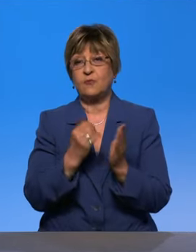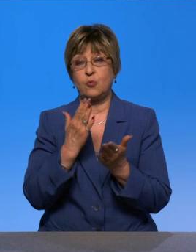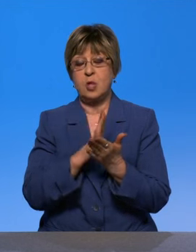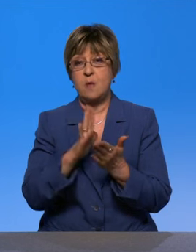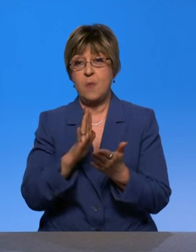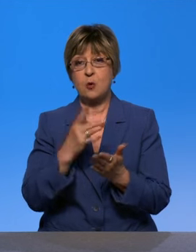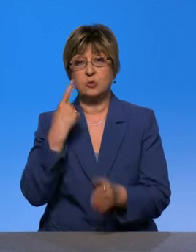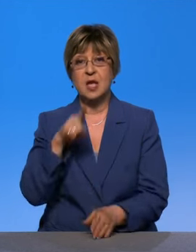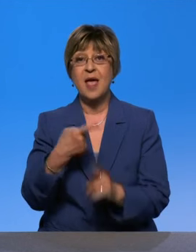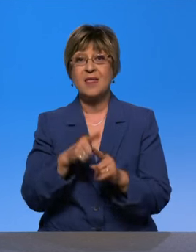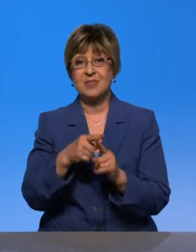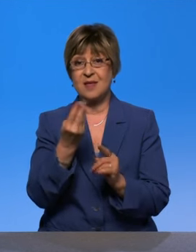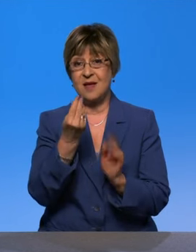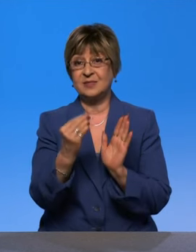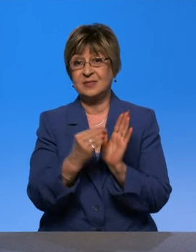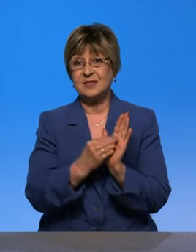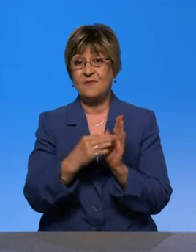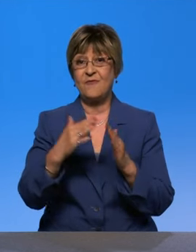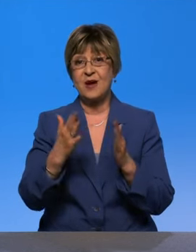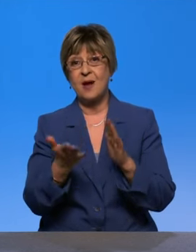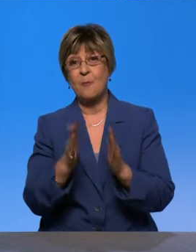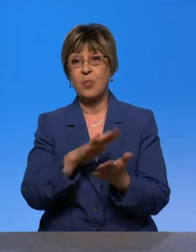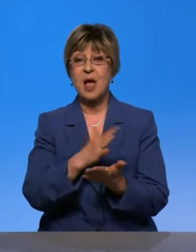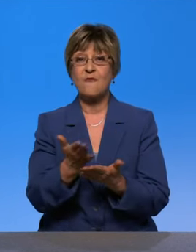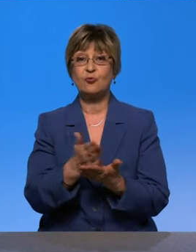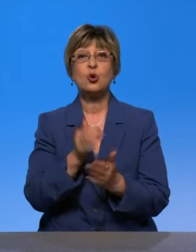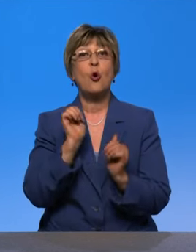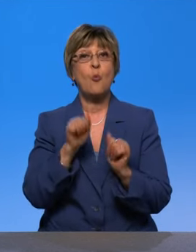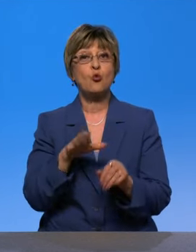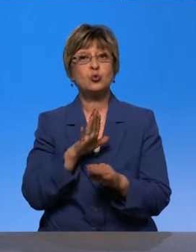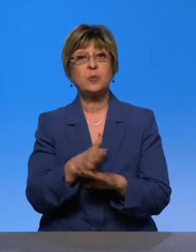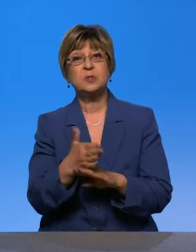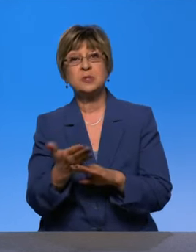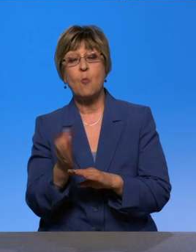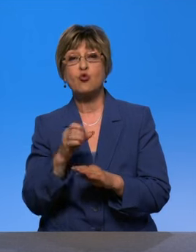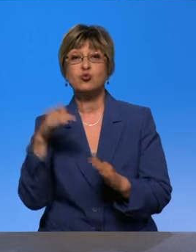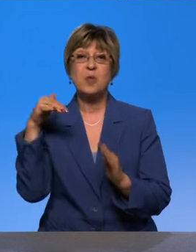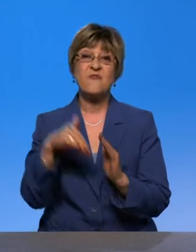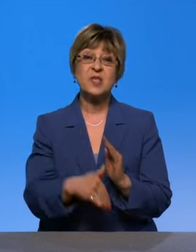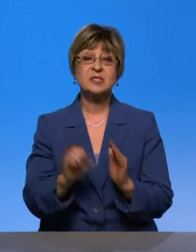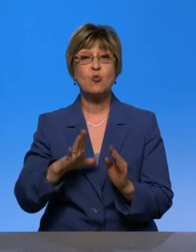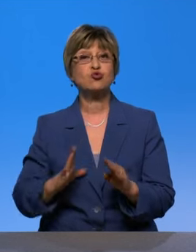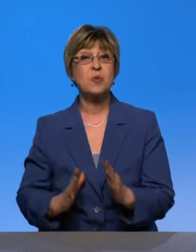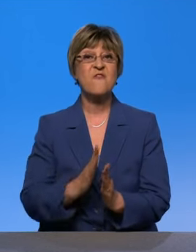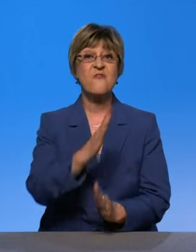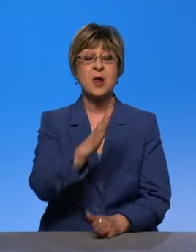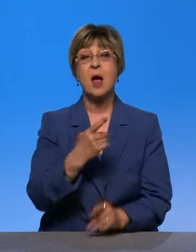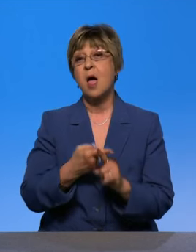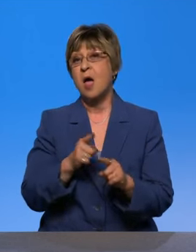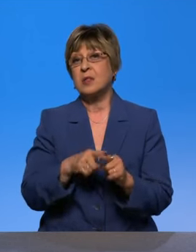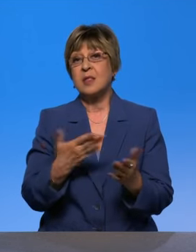цифра плавающая. Человек может выходить за эту цифру, уходить вниз, уходить вверх. То есть это не